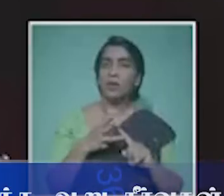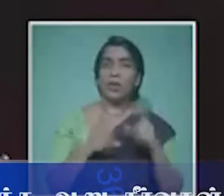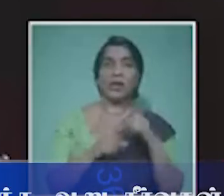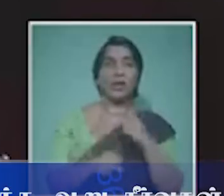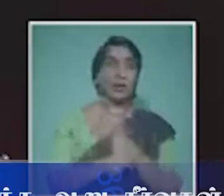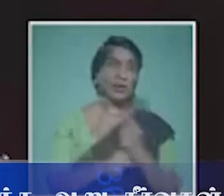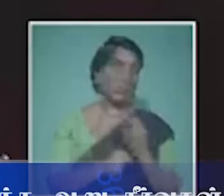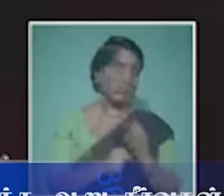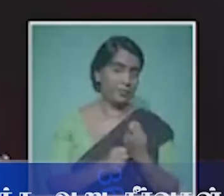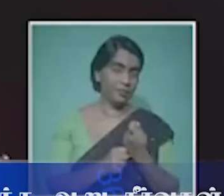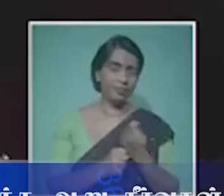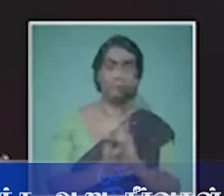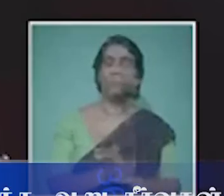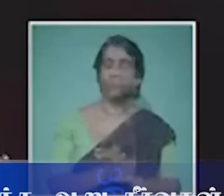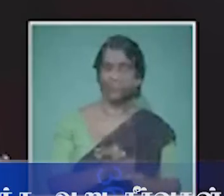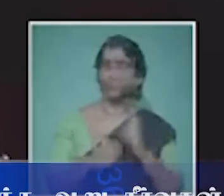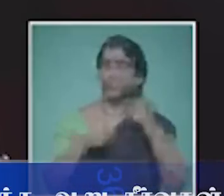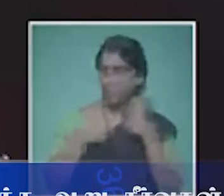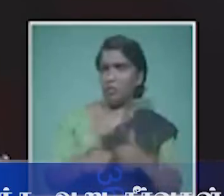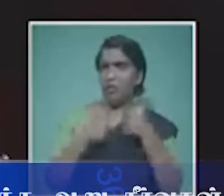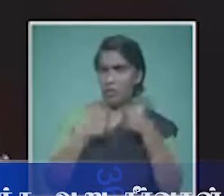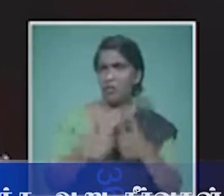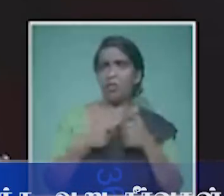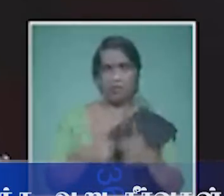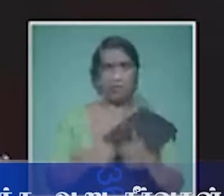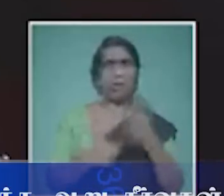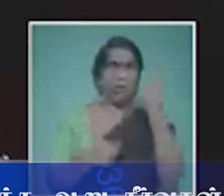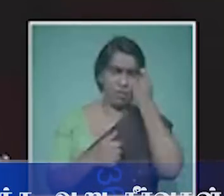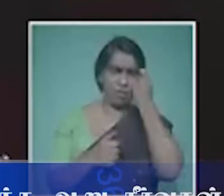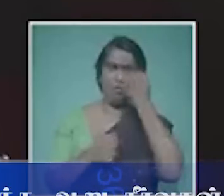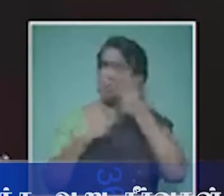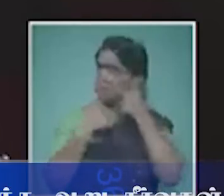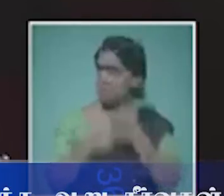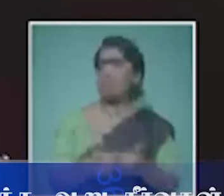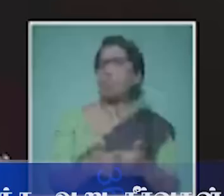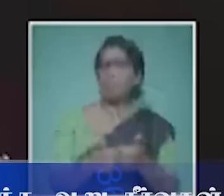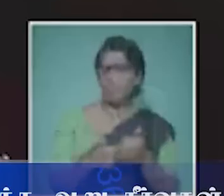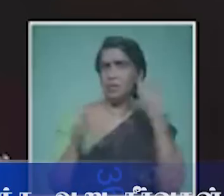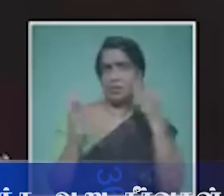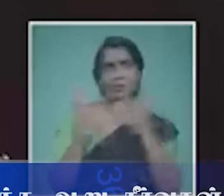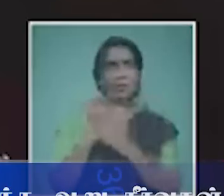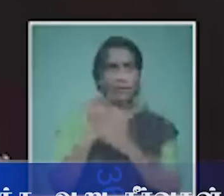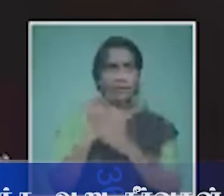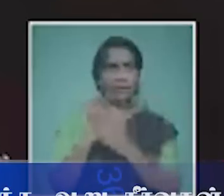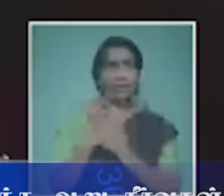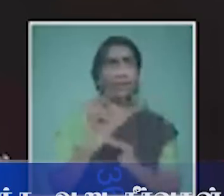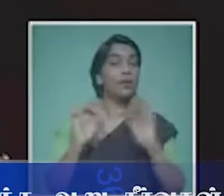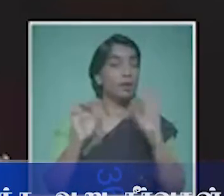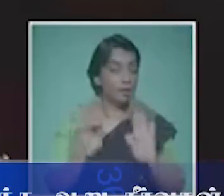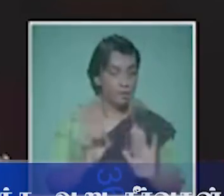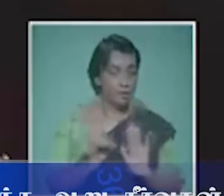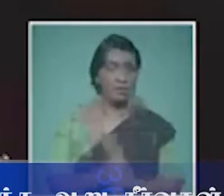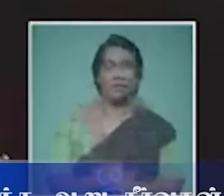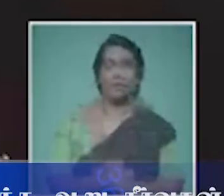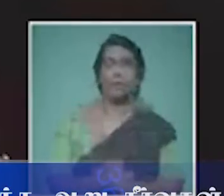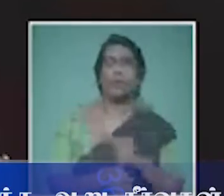அநீதி ஏற்பட்டால் எட்டிய வட்டிக்கு மேலதிகமாக 1% நிவாரணம் வழங்கலாம். இந்த வரி உரிமையை நியாயப்படுத்த முடியுமான போதிலும் உழைக்கும் மக்களுக்கு